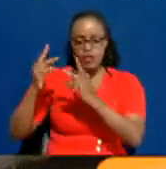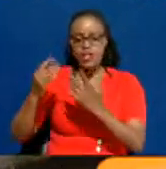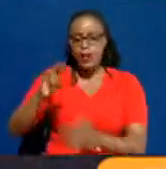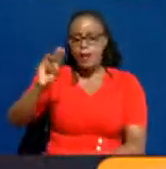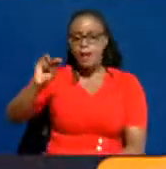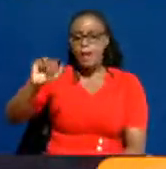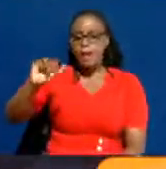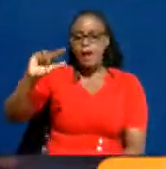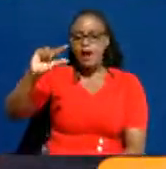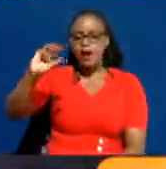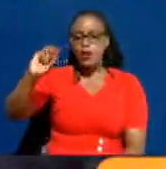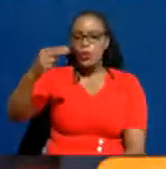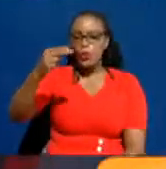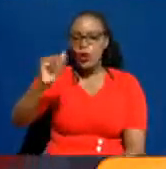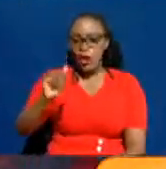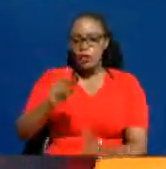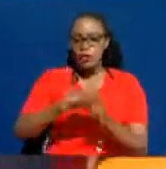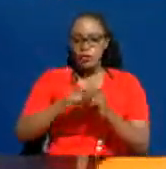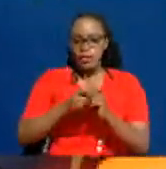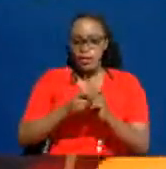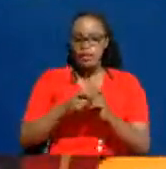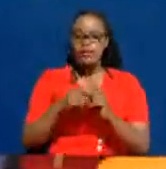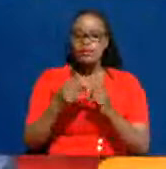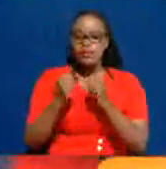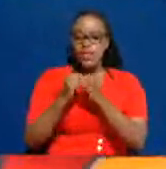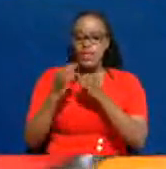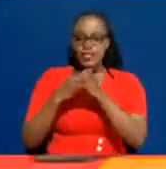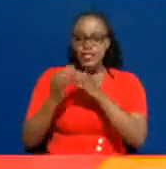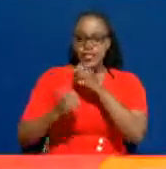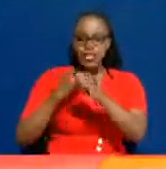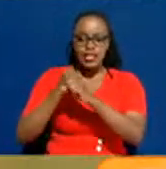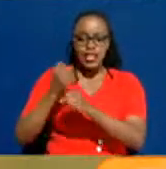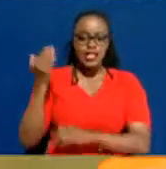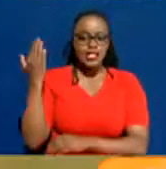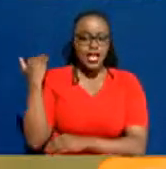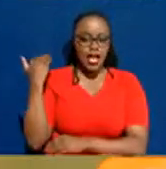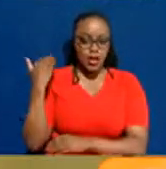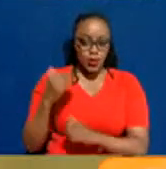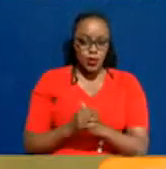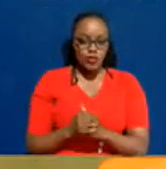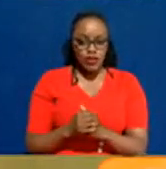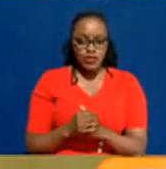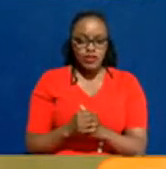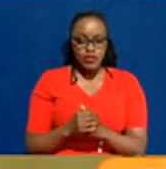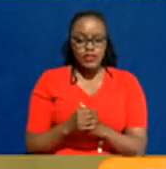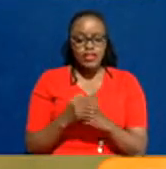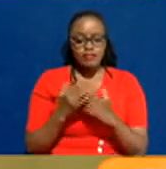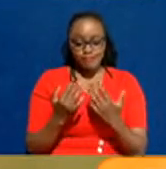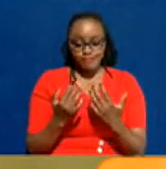George Magoha ulianza miaka 18 iliyopita. Closest